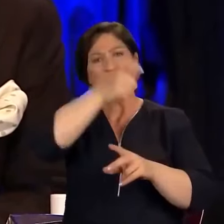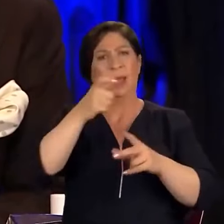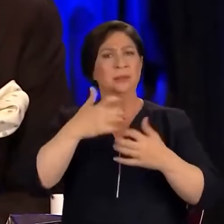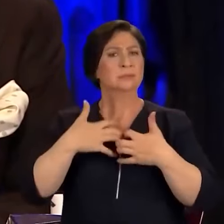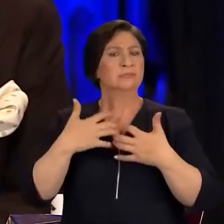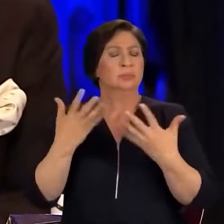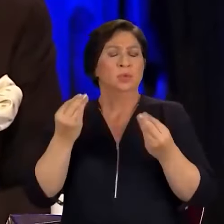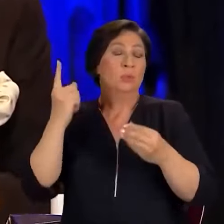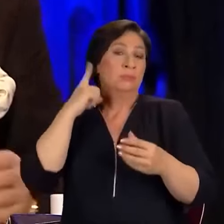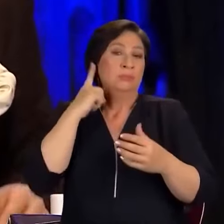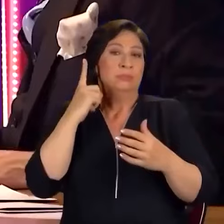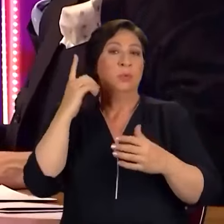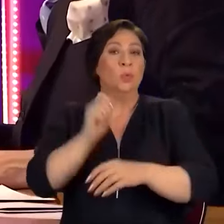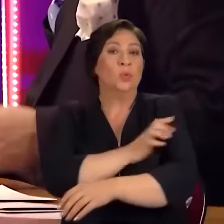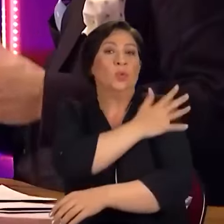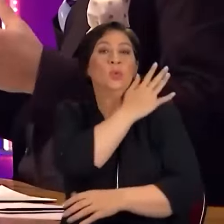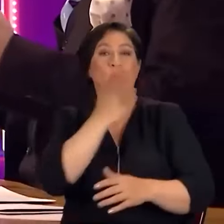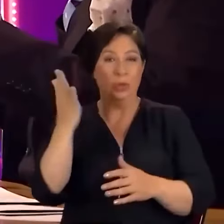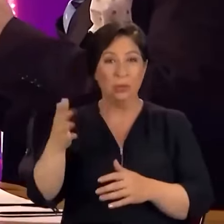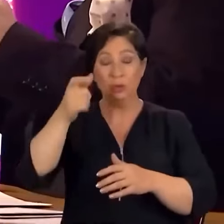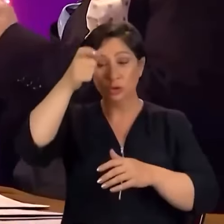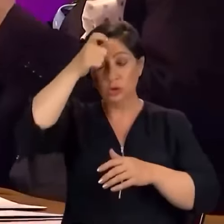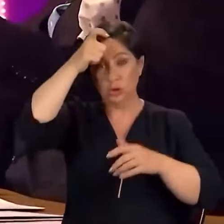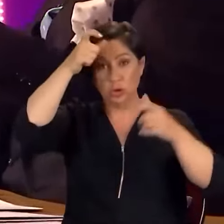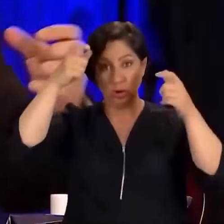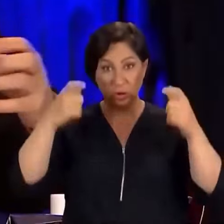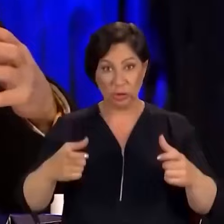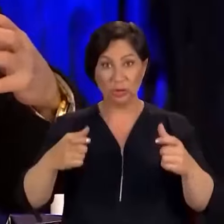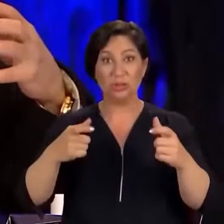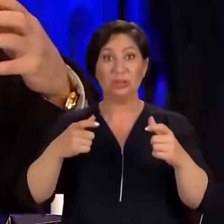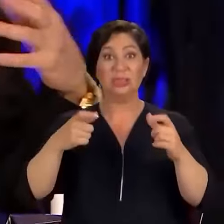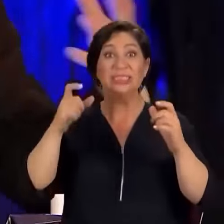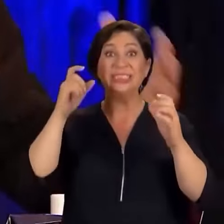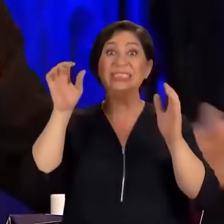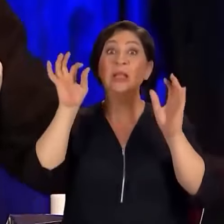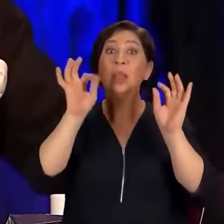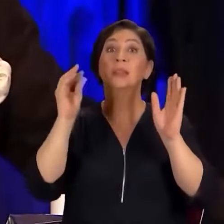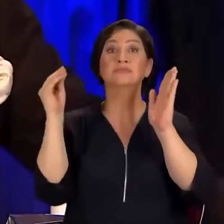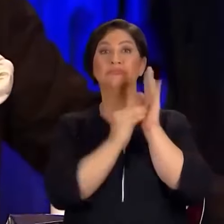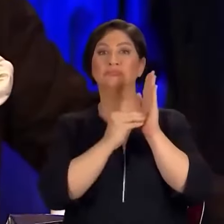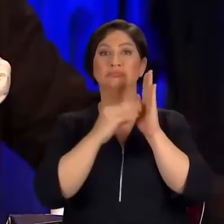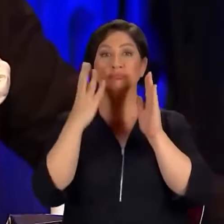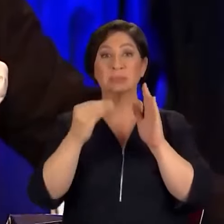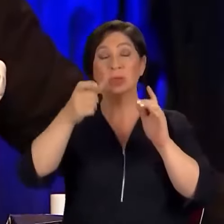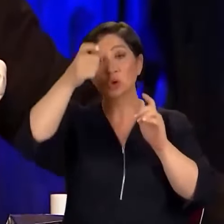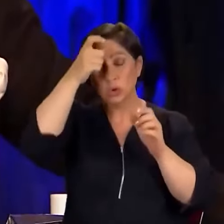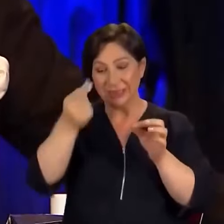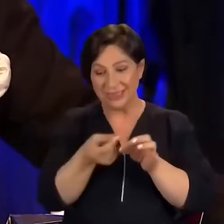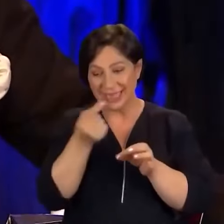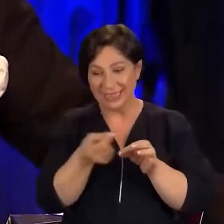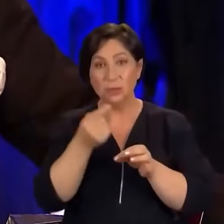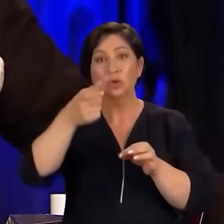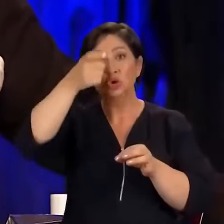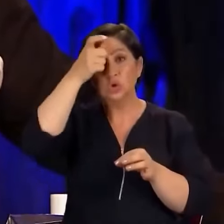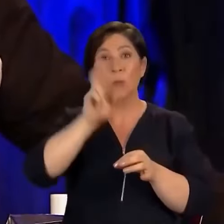iftarı. Hatta şimdi Türk tekstilini, Türk terziliğini,